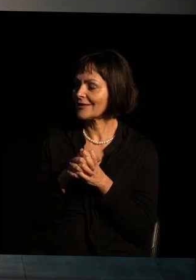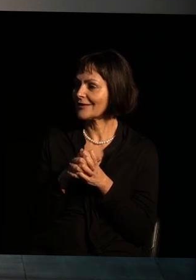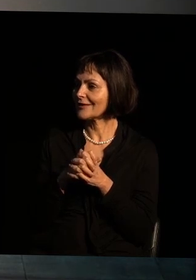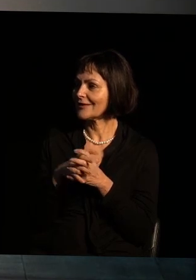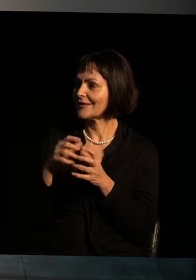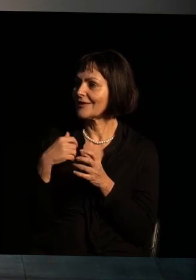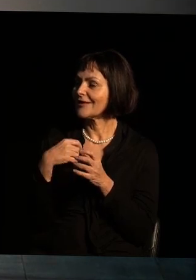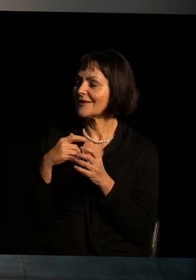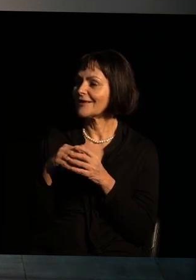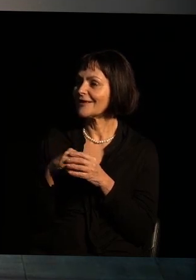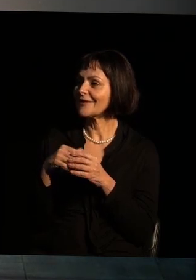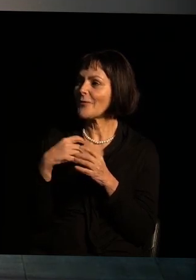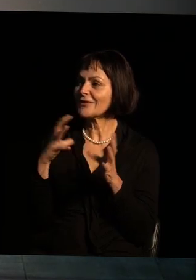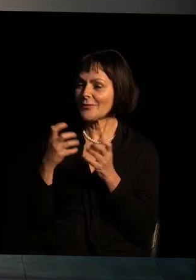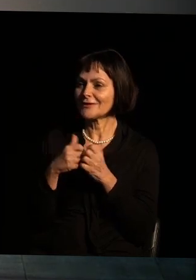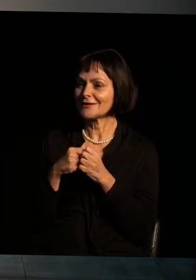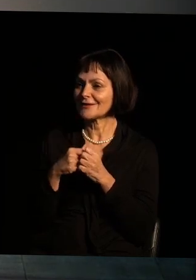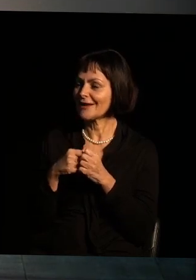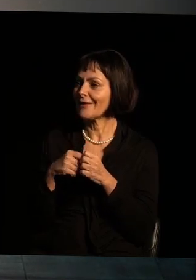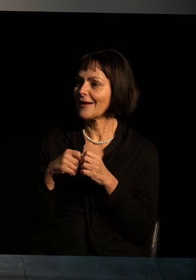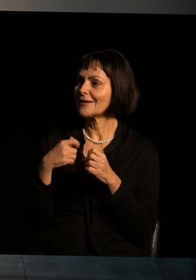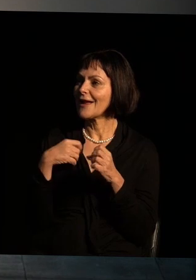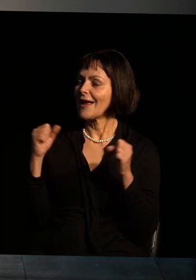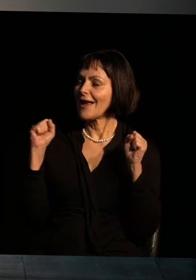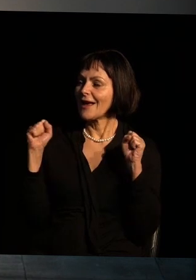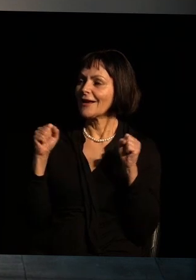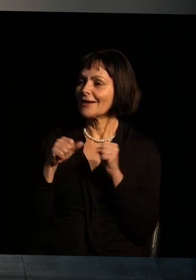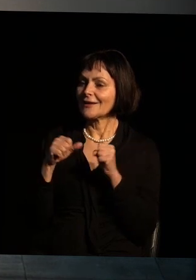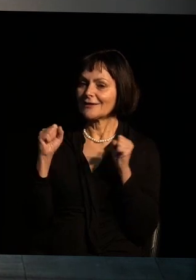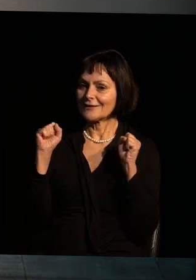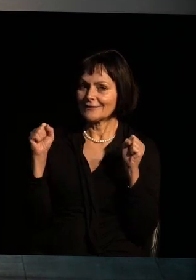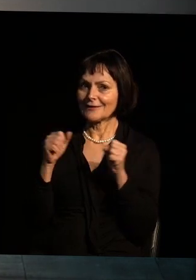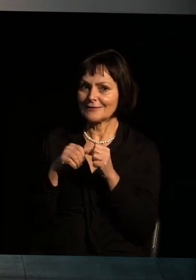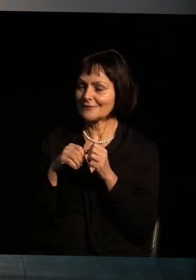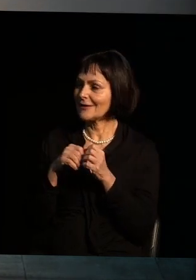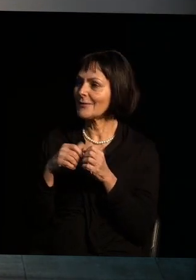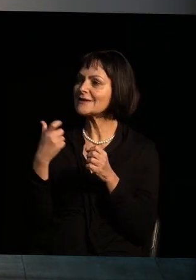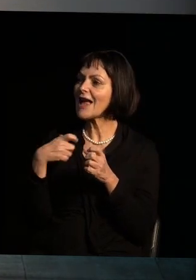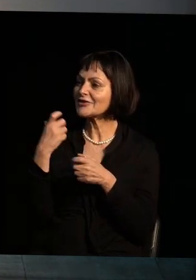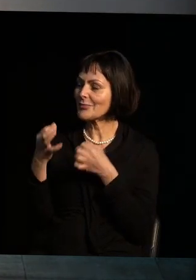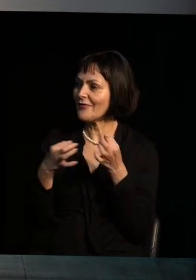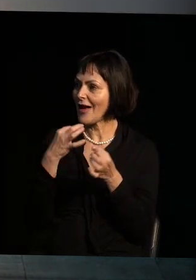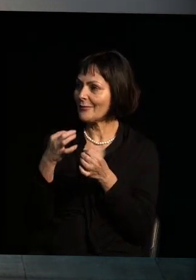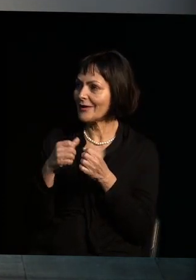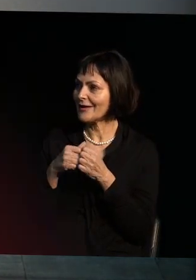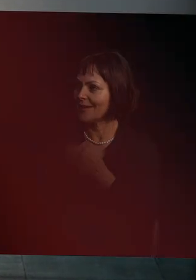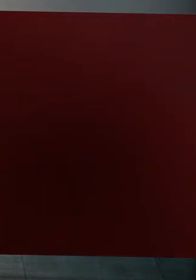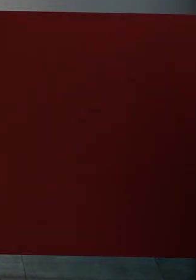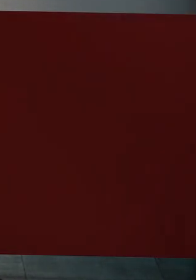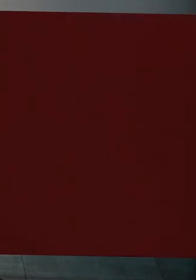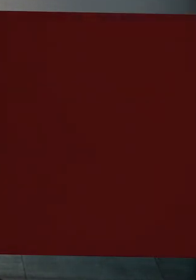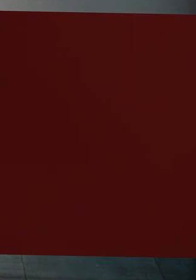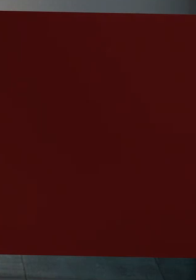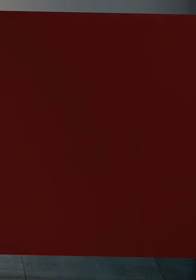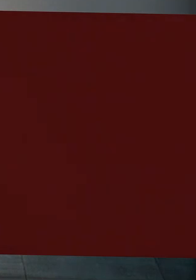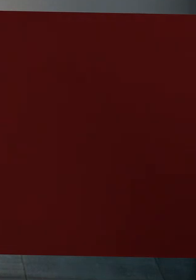performance. Mam nadzieję, że dołączycie do nas. Kratarnów jesteście? Zaśpiewamy, troszeczkę